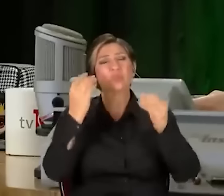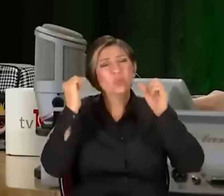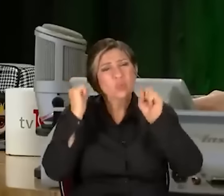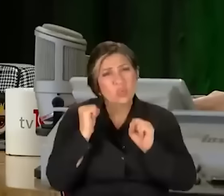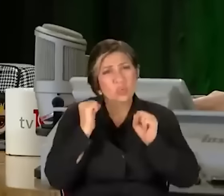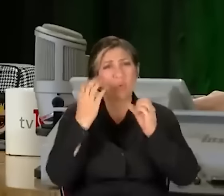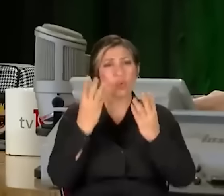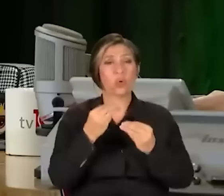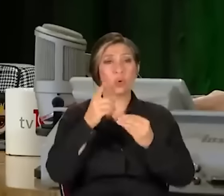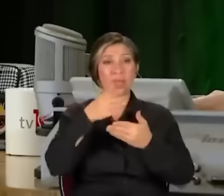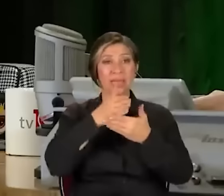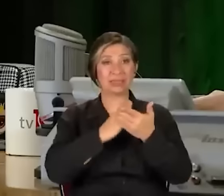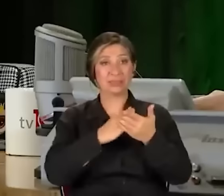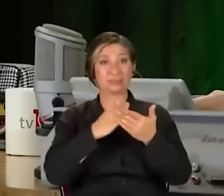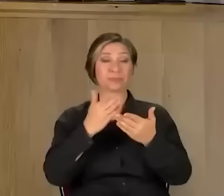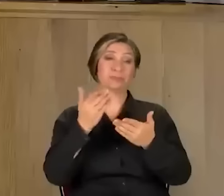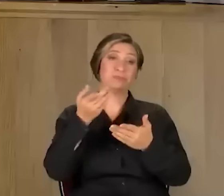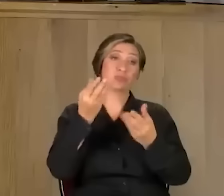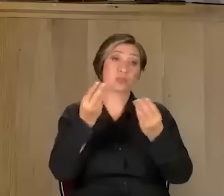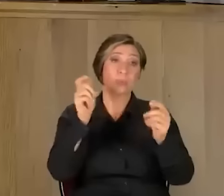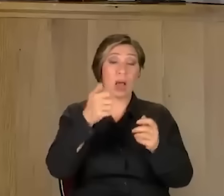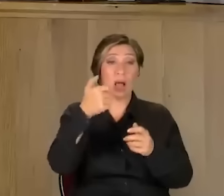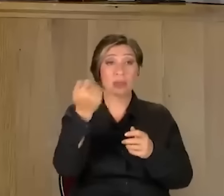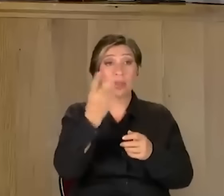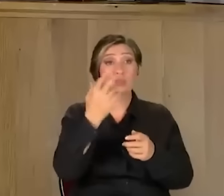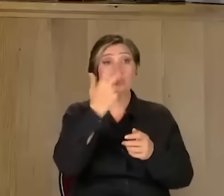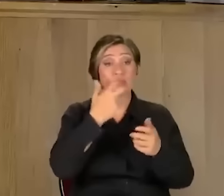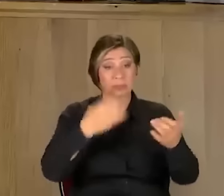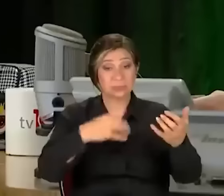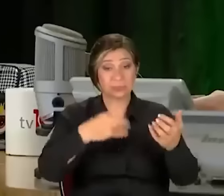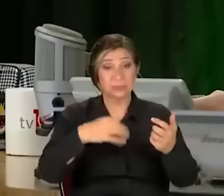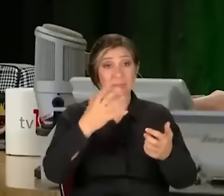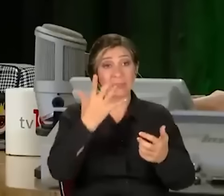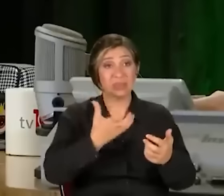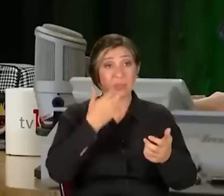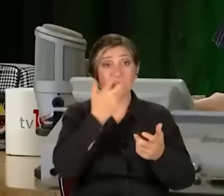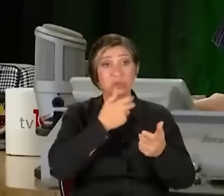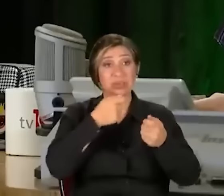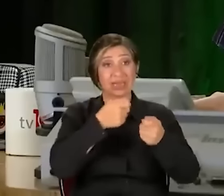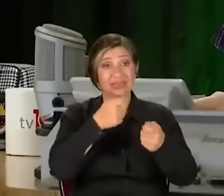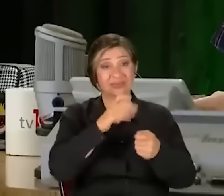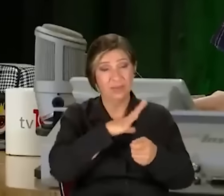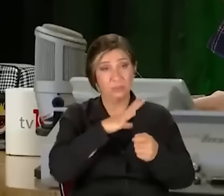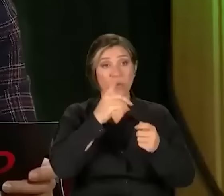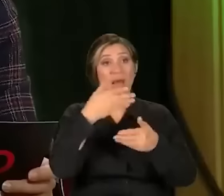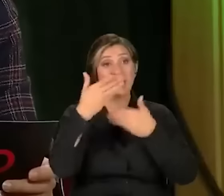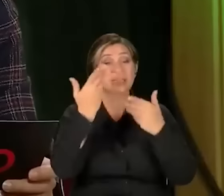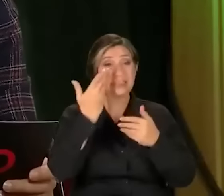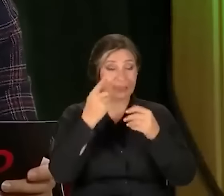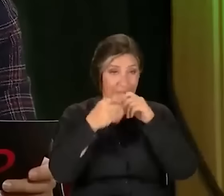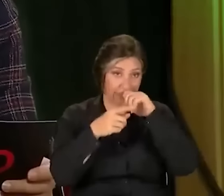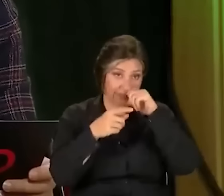oluyor. Yani onun yarısında bir sürü şey yapıyorum. Aynı zamanda 6 tane müzik enstrümanı öğreniyorum. Her gün 5 saat müzik dersim var. Evet, bunu anlattım. Bunu